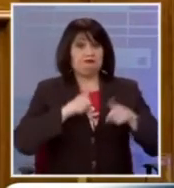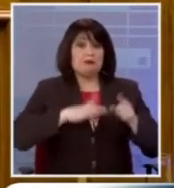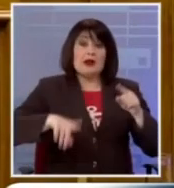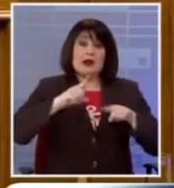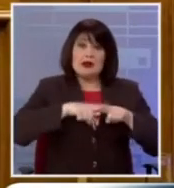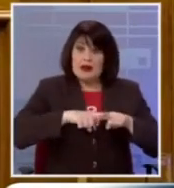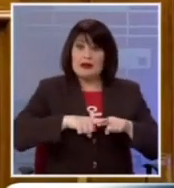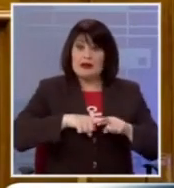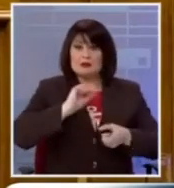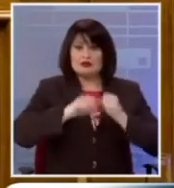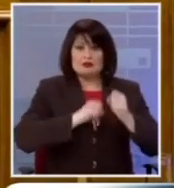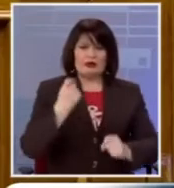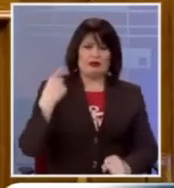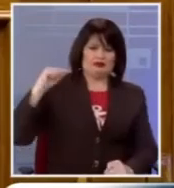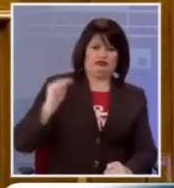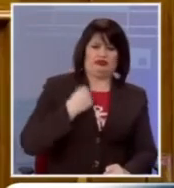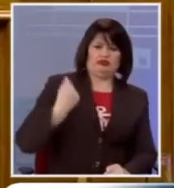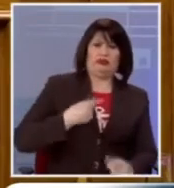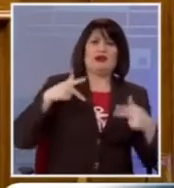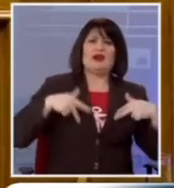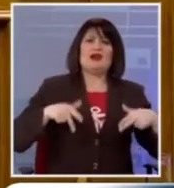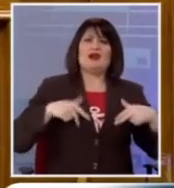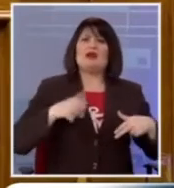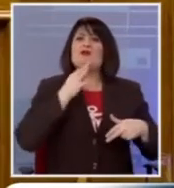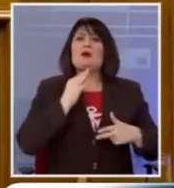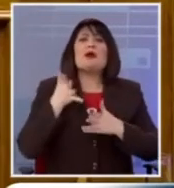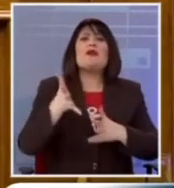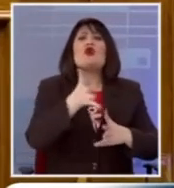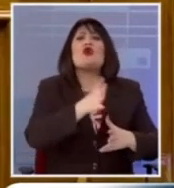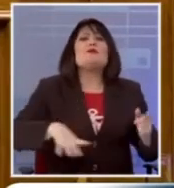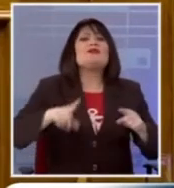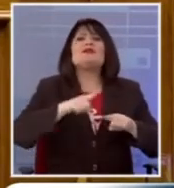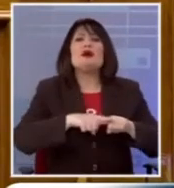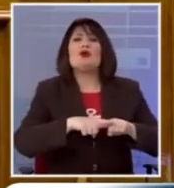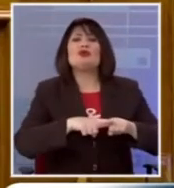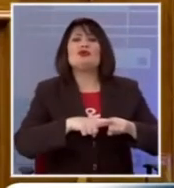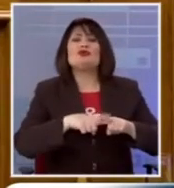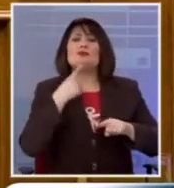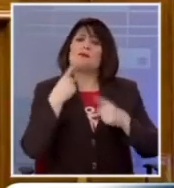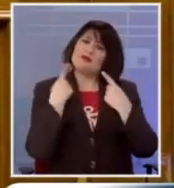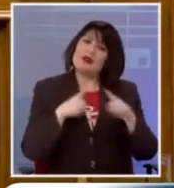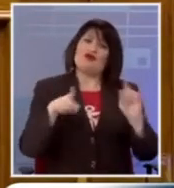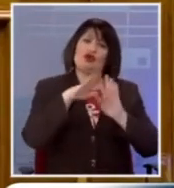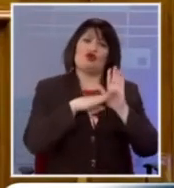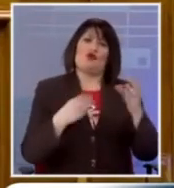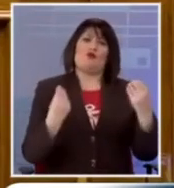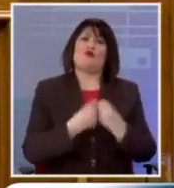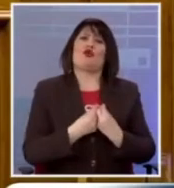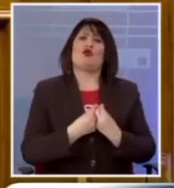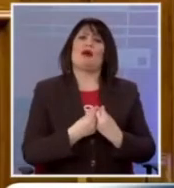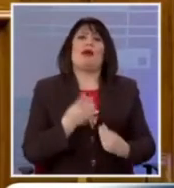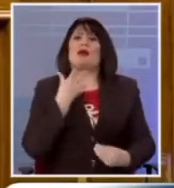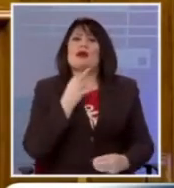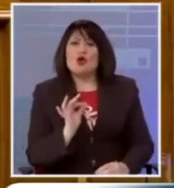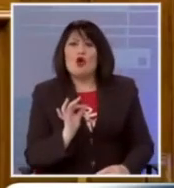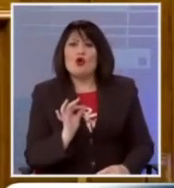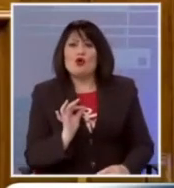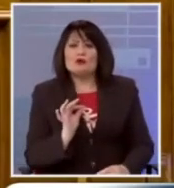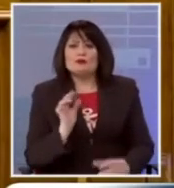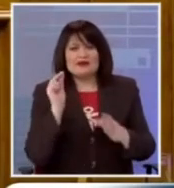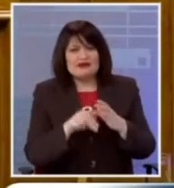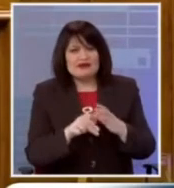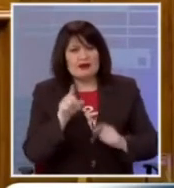προσπαθούν να εγκαλέσουν την κυβέρνηση γιατί δεν εξαπάτησε τους πολίτες, εφαρμόζοντας ένα διαφορετικό πρόγραμμα από αυτό που ψήφισαν.